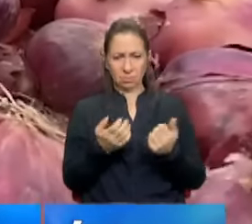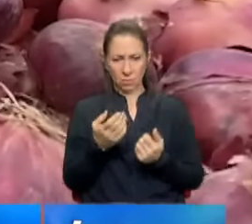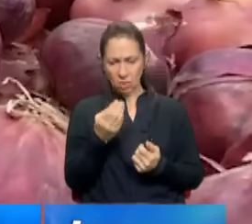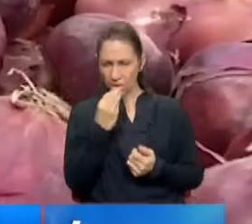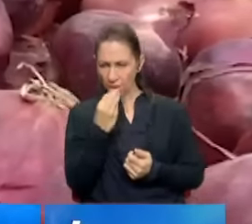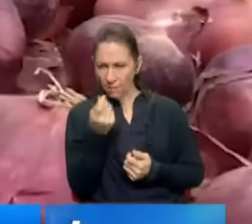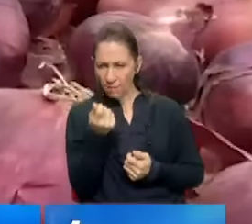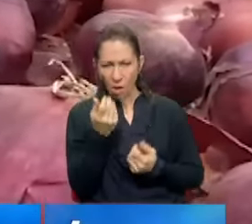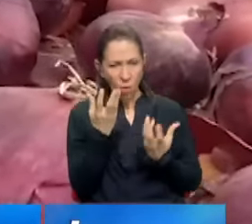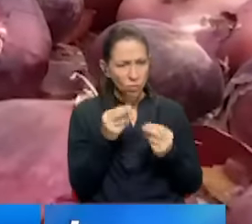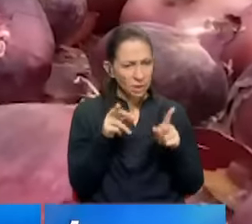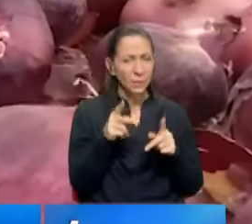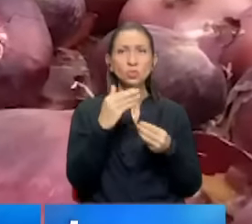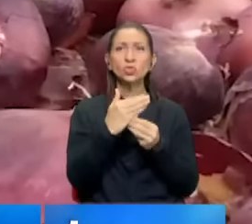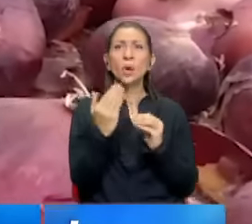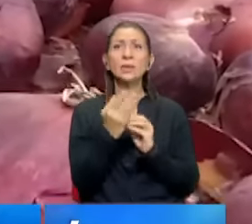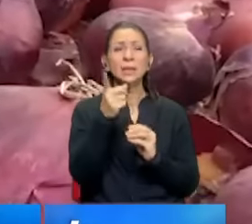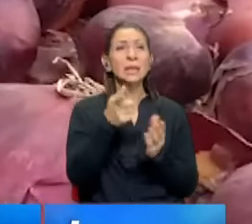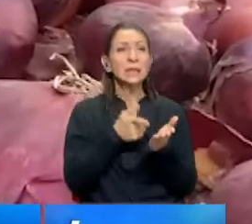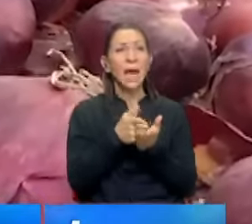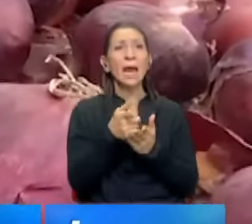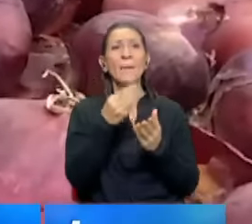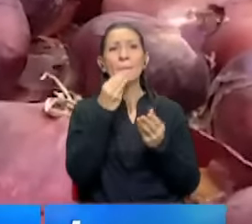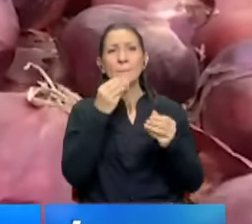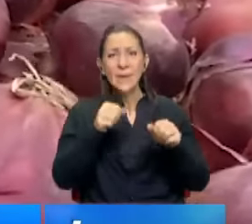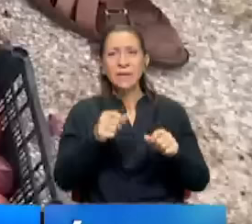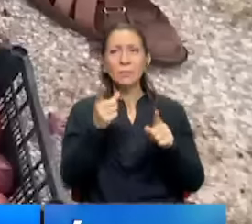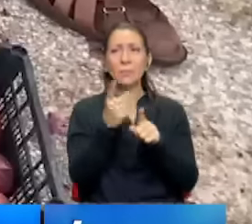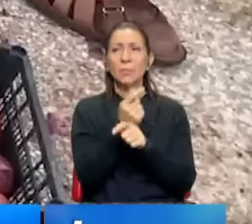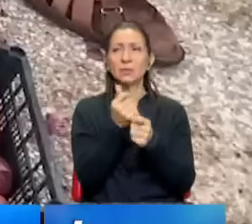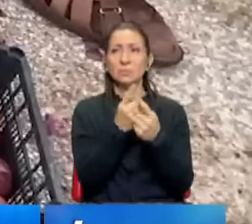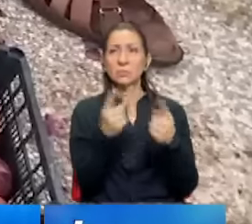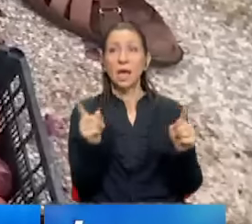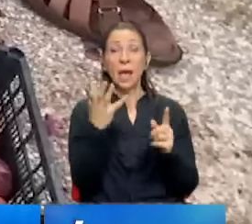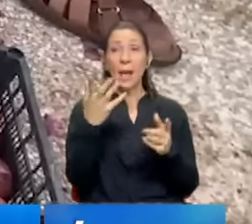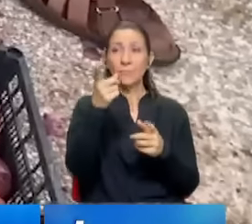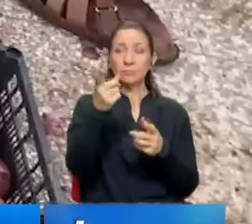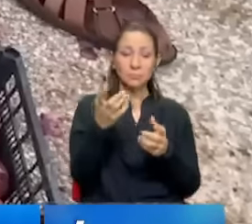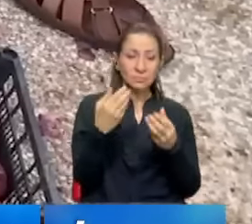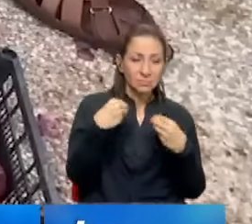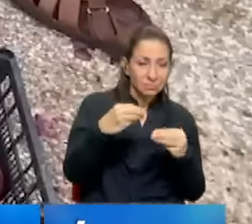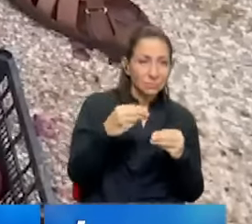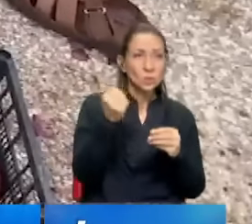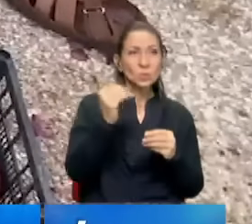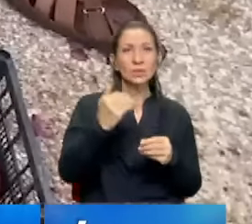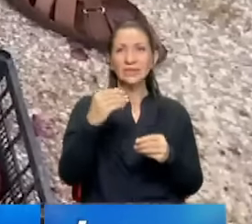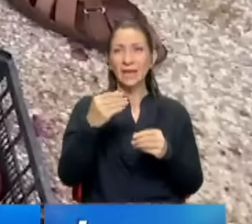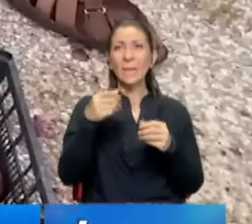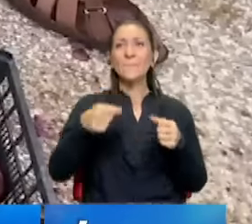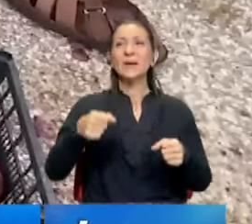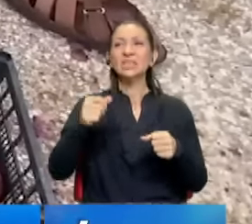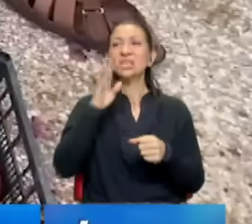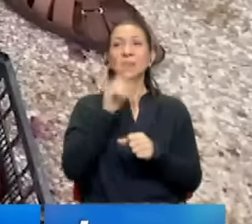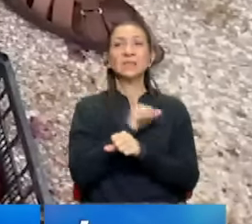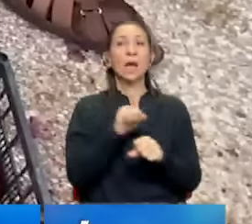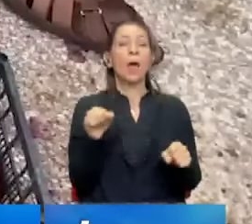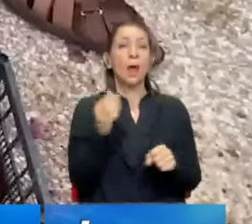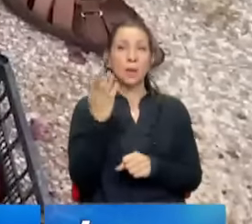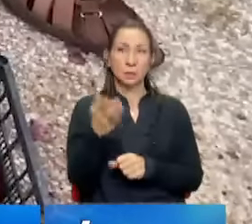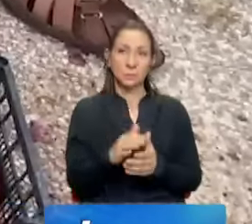gıda ürününde olduğu gibi soğanda da tarla market makası açıldı. Hem üretici hem de ürünü nispeten ucuza satan pazarcı zararda.